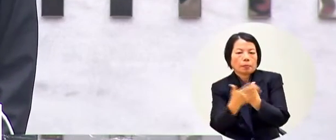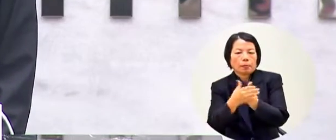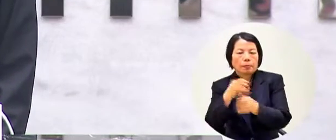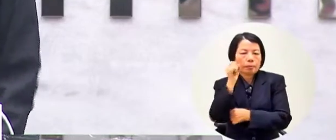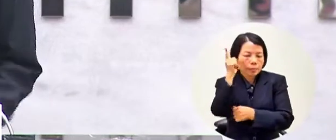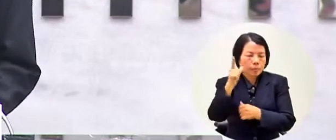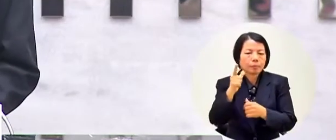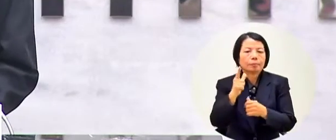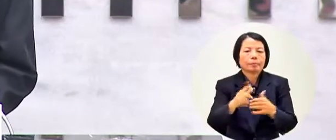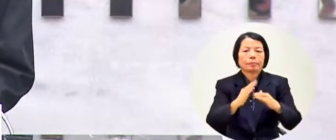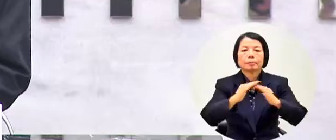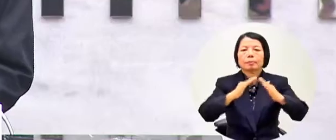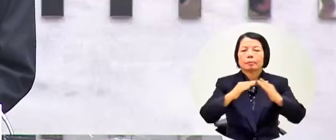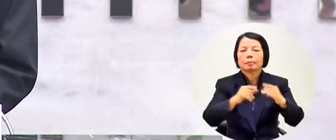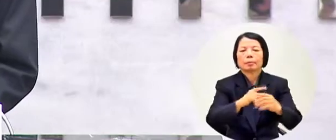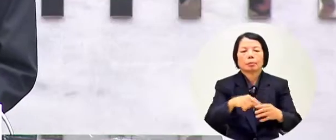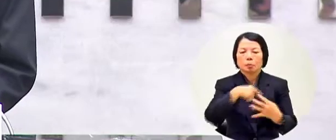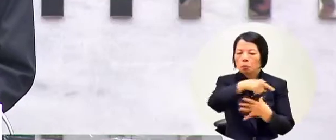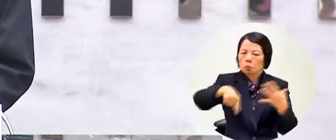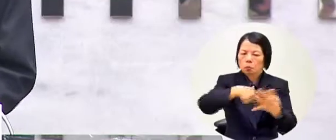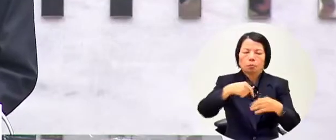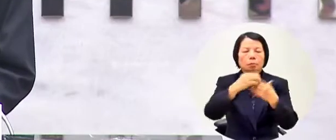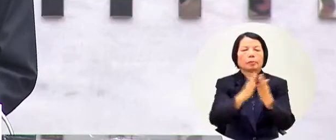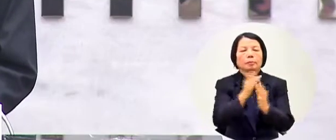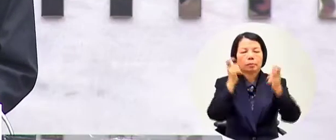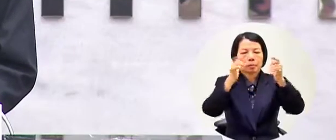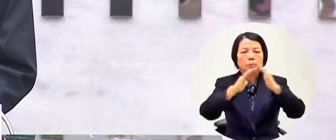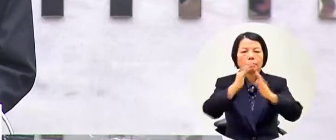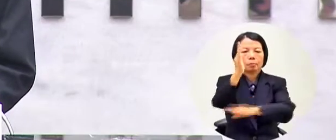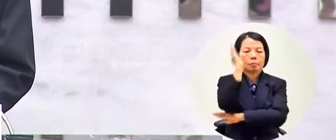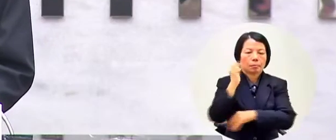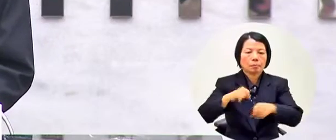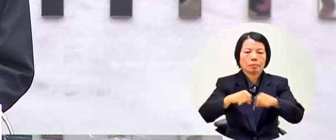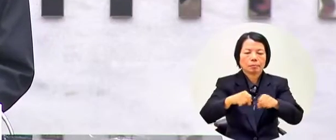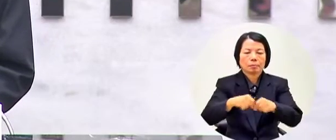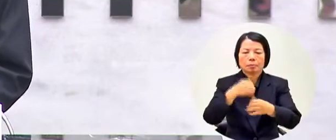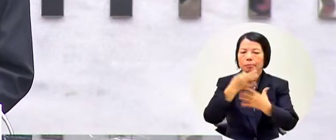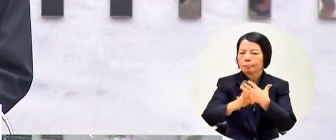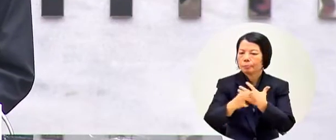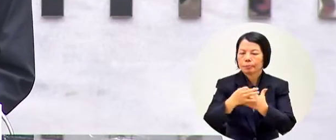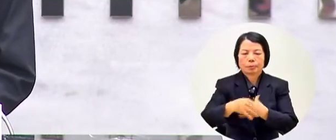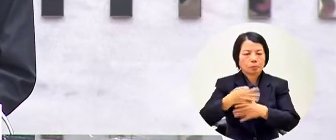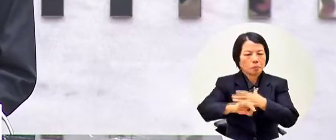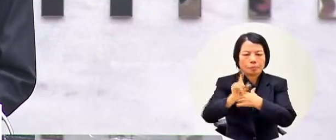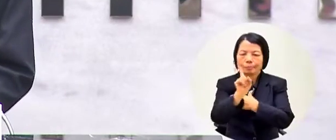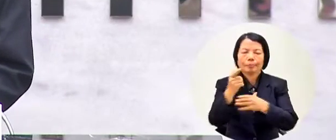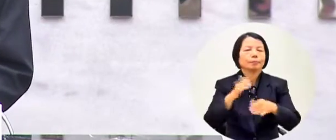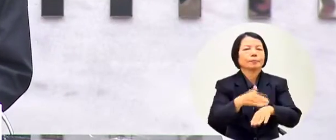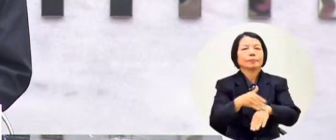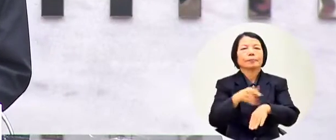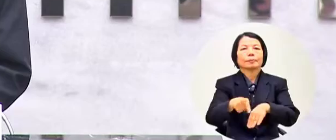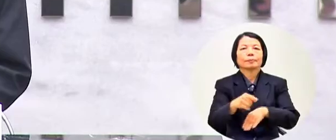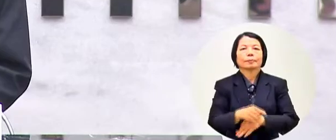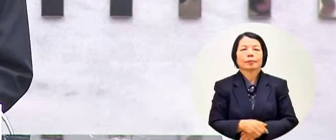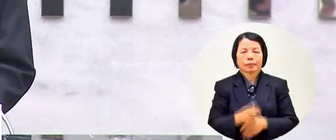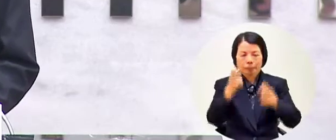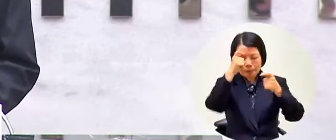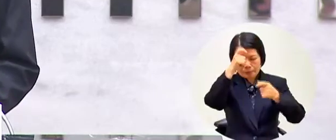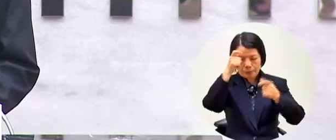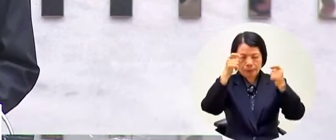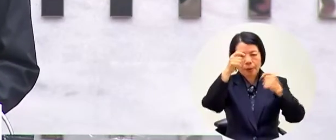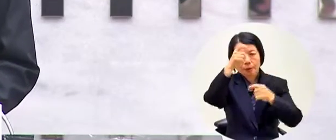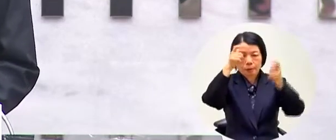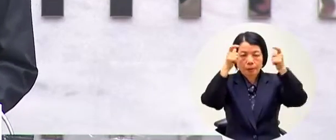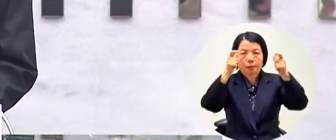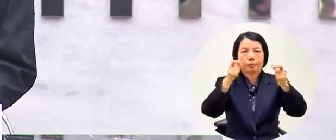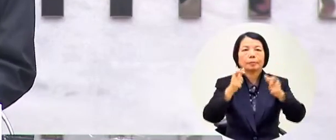题，都是我们施政蓝图中不可以缺少的一块。希望我们市政府、市议